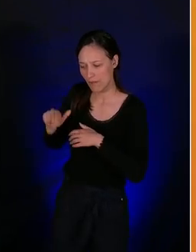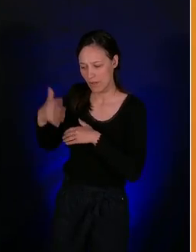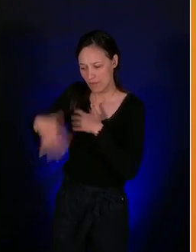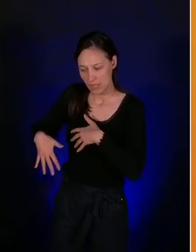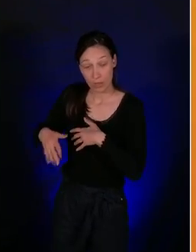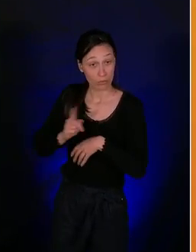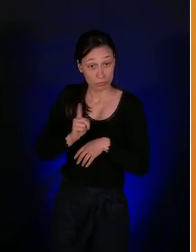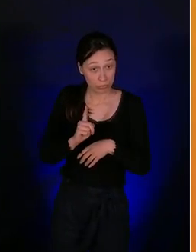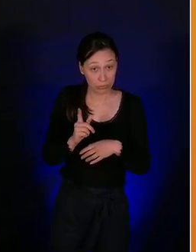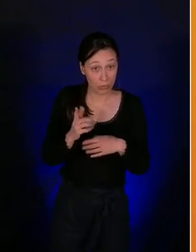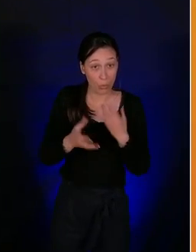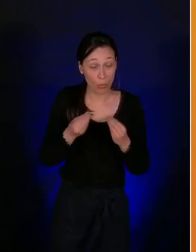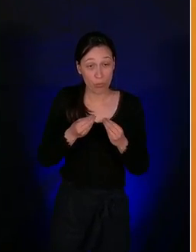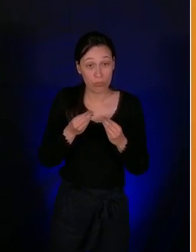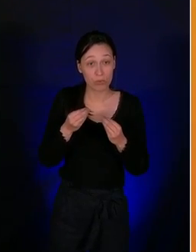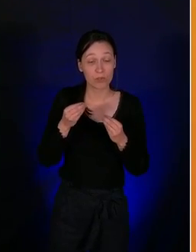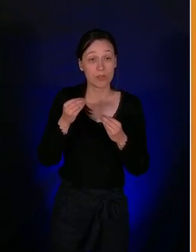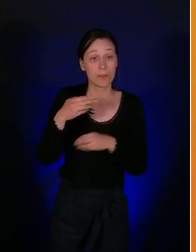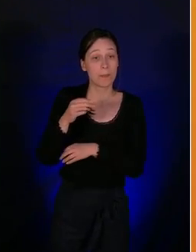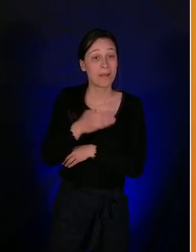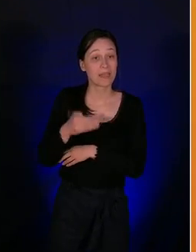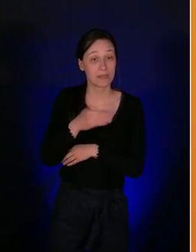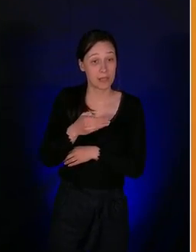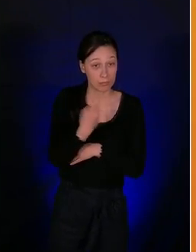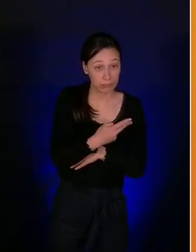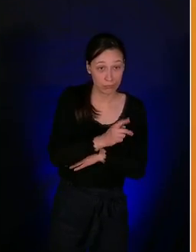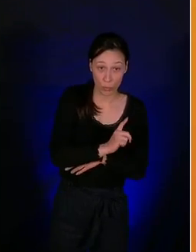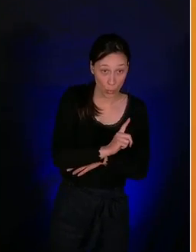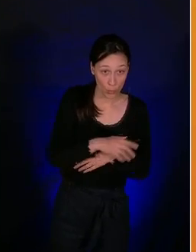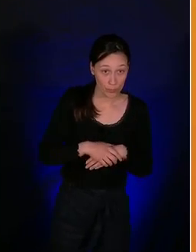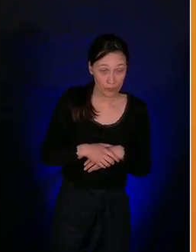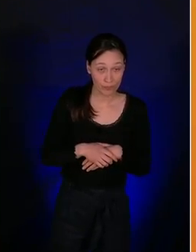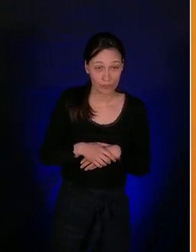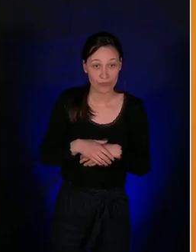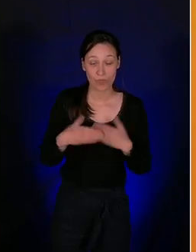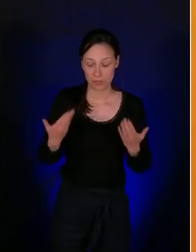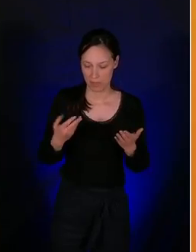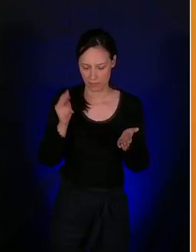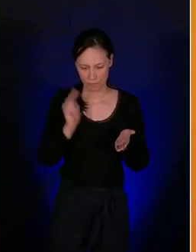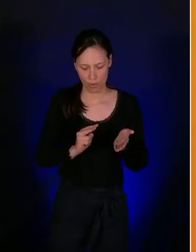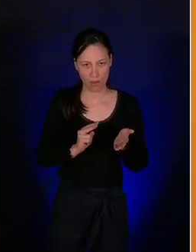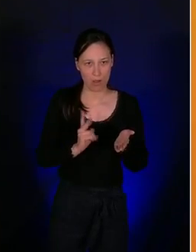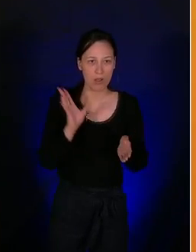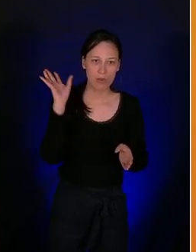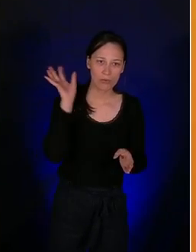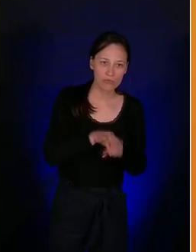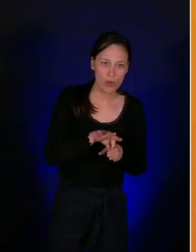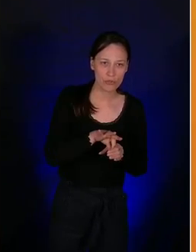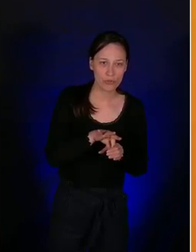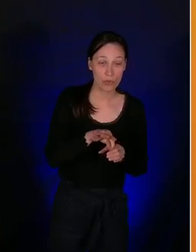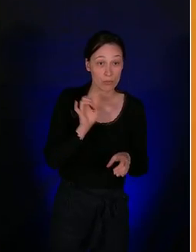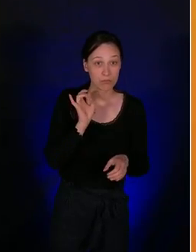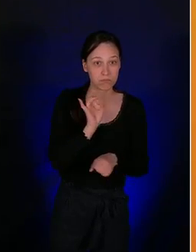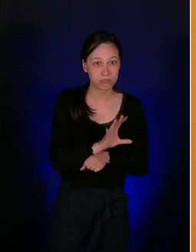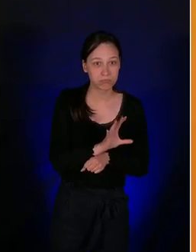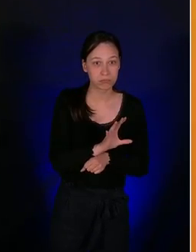À celles et ceux qui publient dans les réseaux sociaux que le rapport d'activité n'est pas voté, que c'est un désaveu pour la direction confédérale